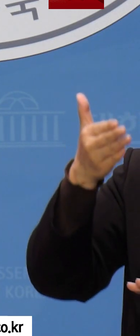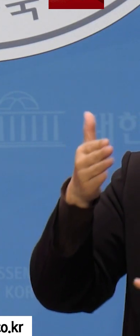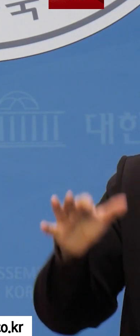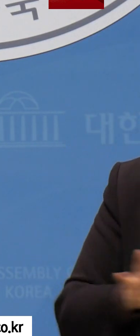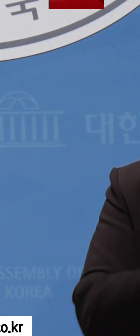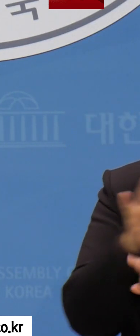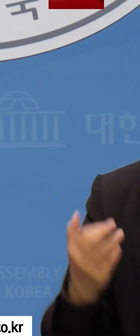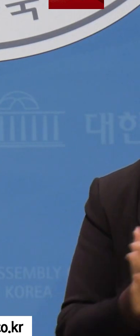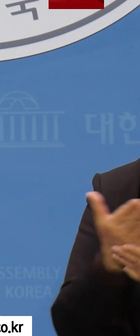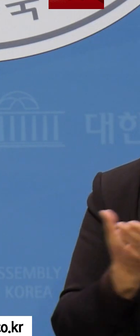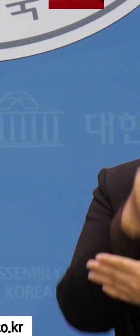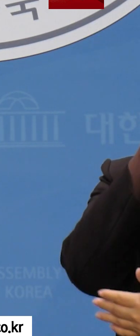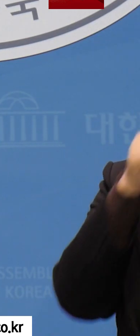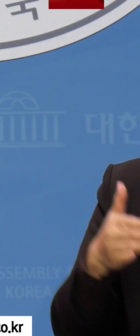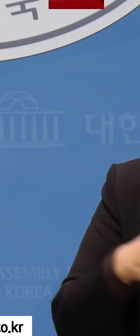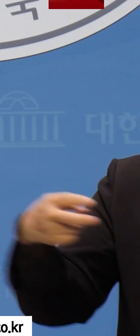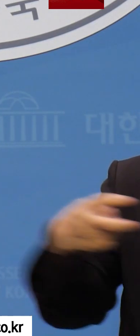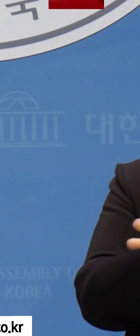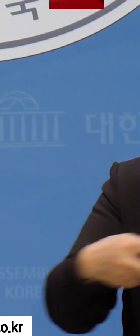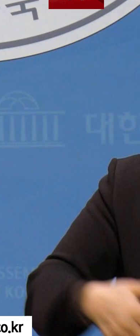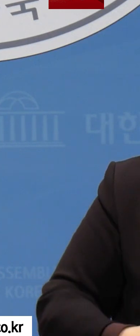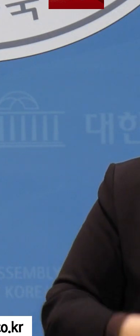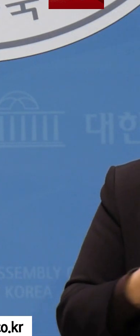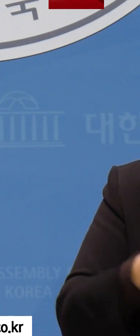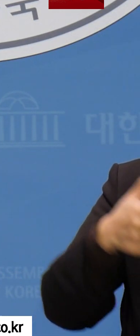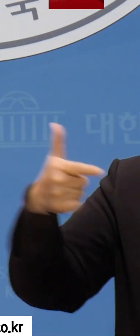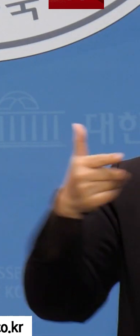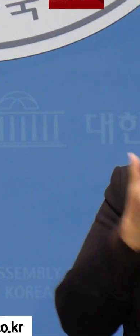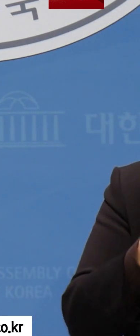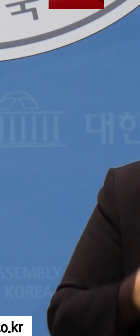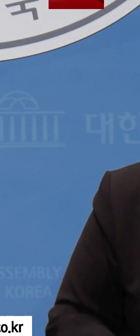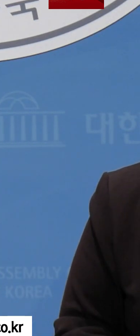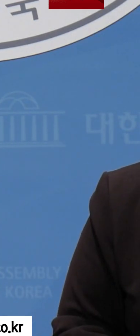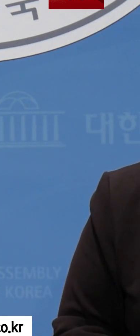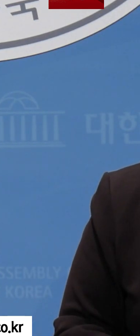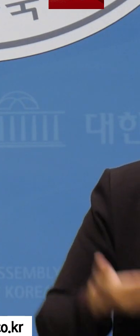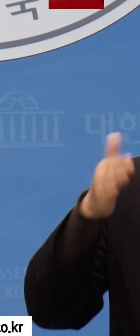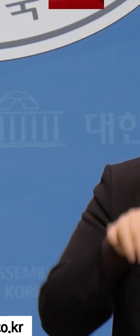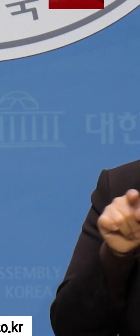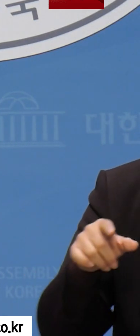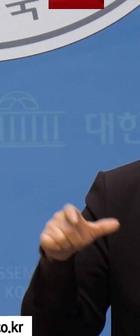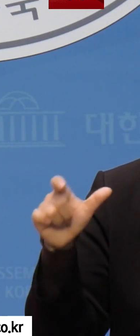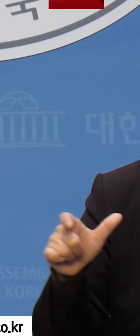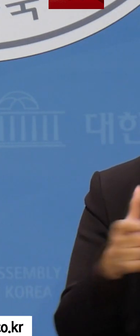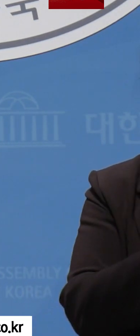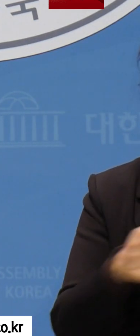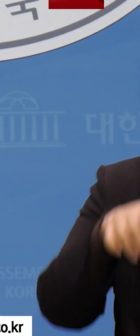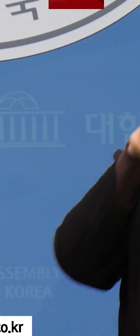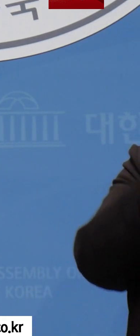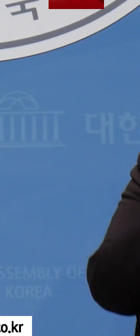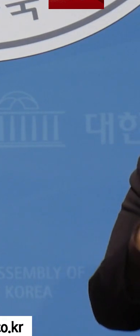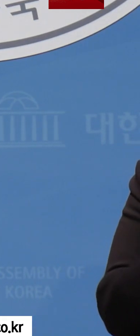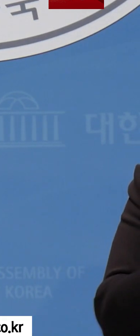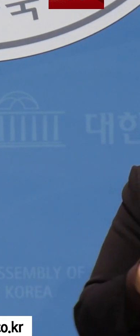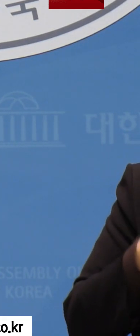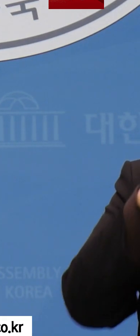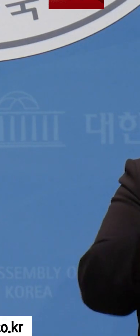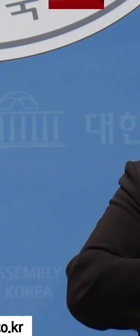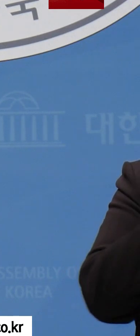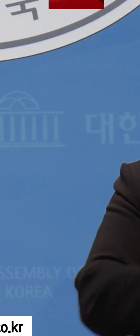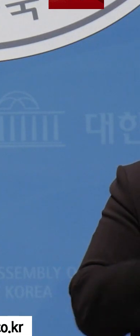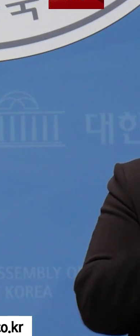요충지로서 교통 수요가 지속해서 증가하고 있습니다. 그러나 이 지역들은 각종 규제로 인해 도로, 철도